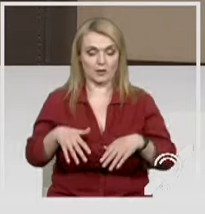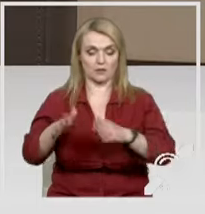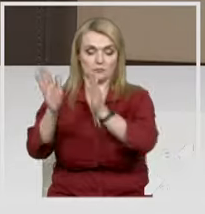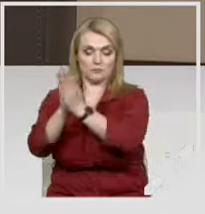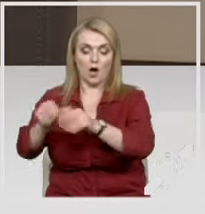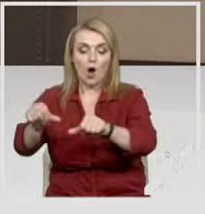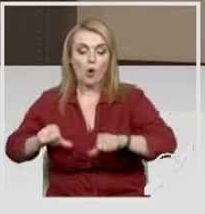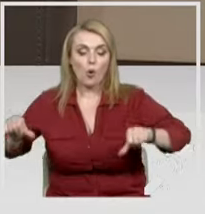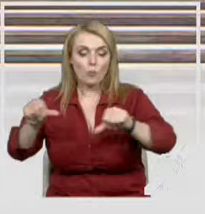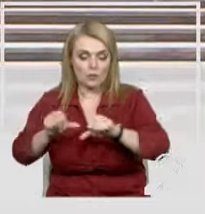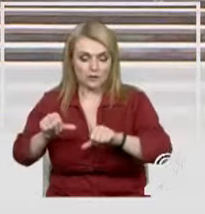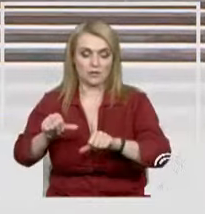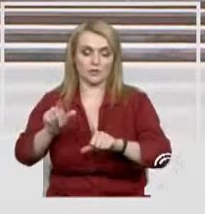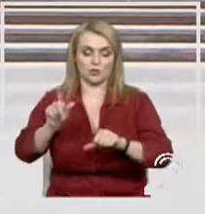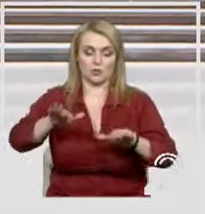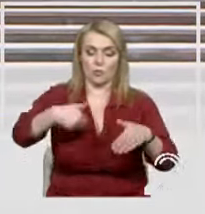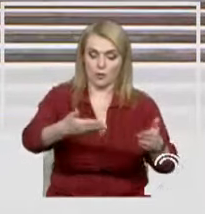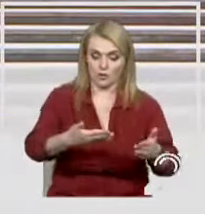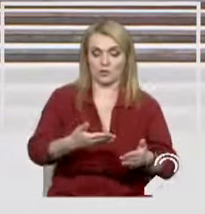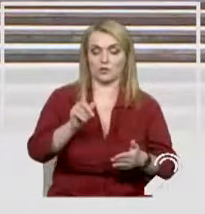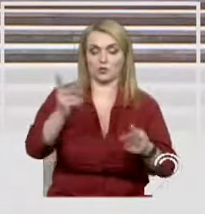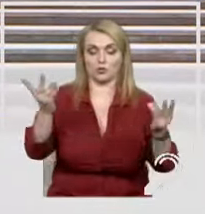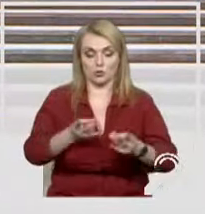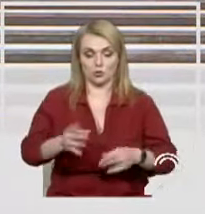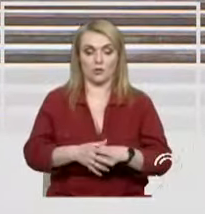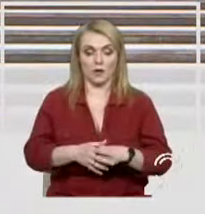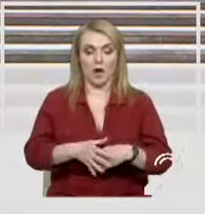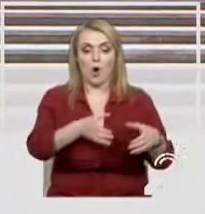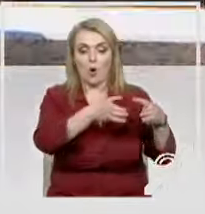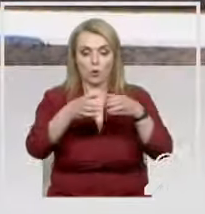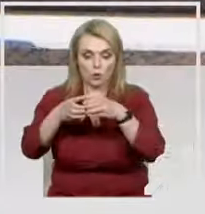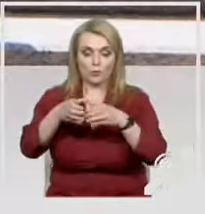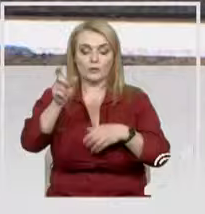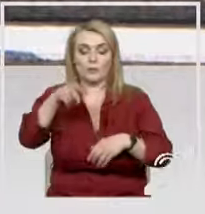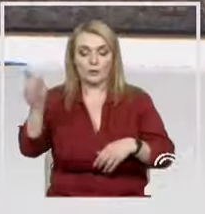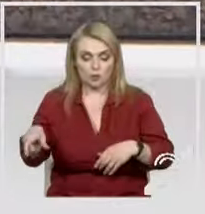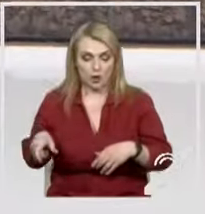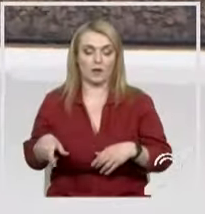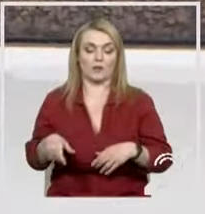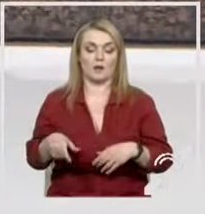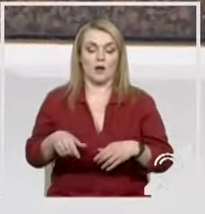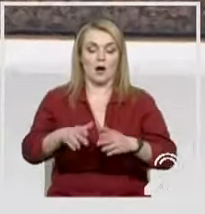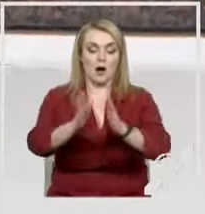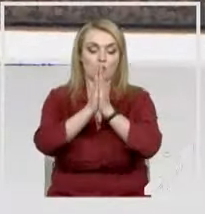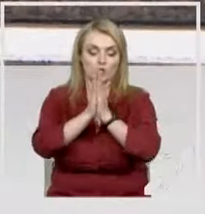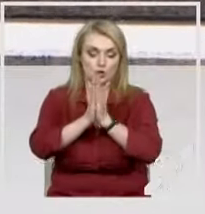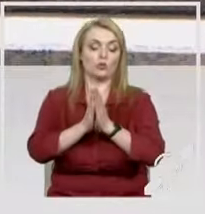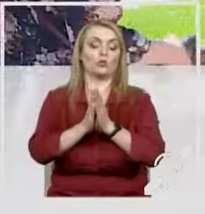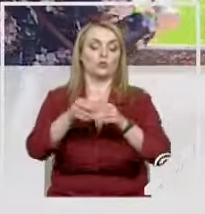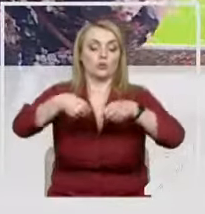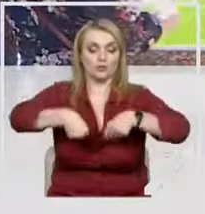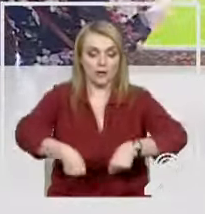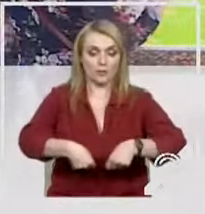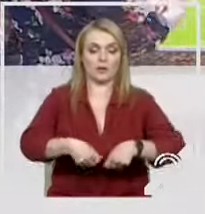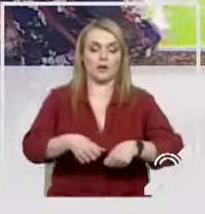vină cu propunerile necesare. Între timp, în fața legislativului, un grup de persoane a organizat și un flash mob în care au cerut dreptate pentru Ana